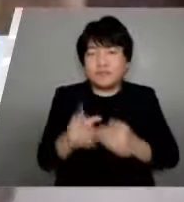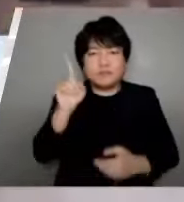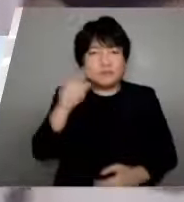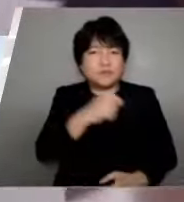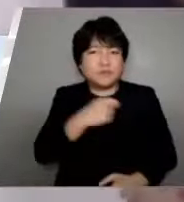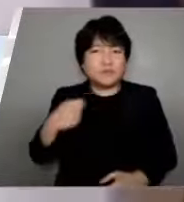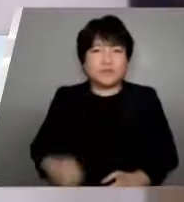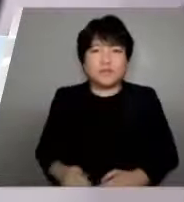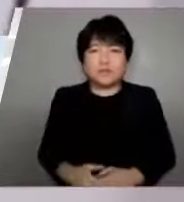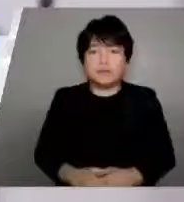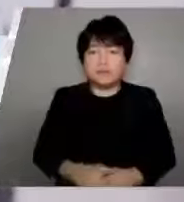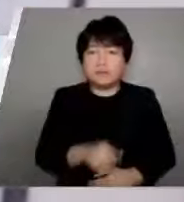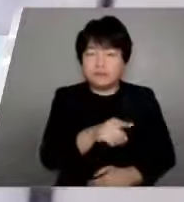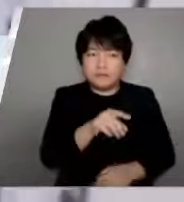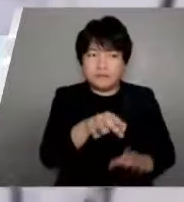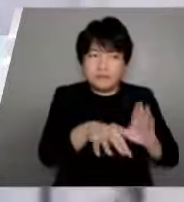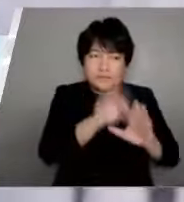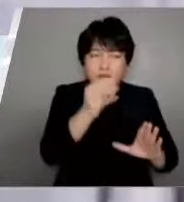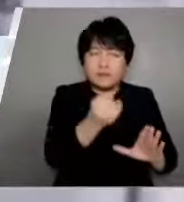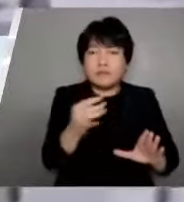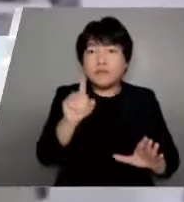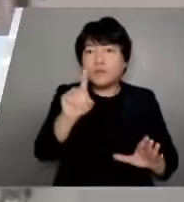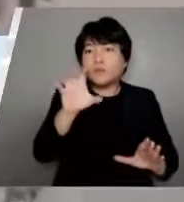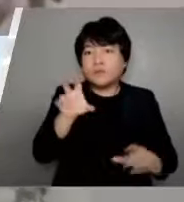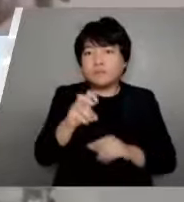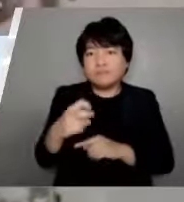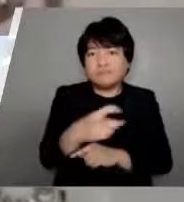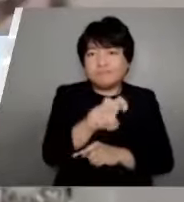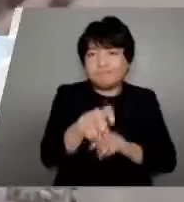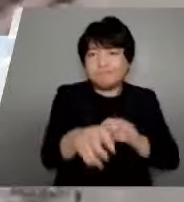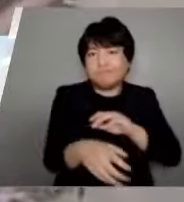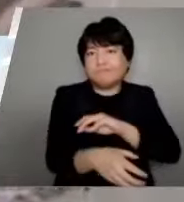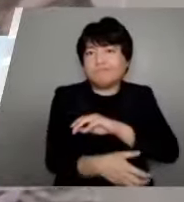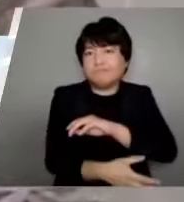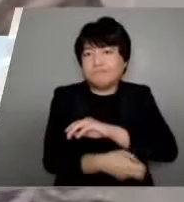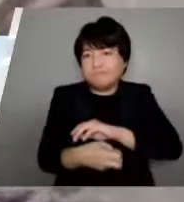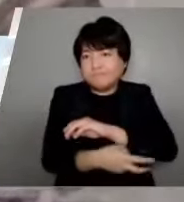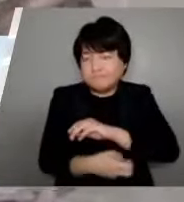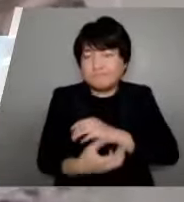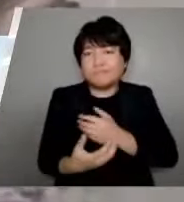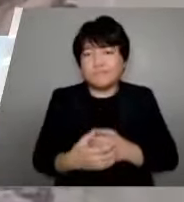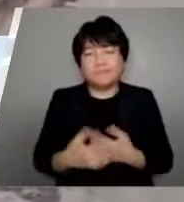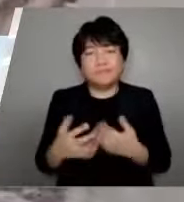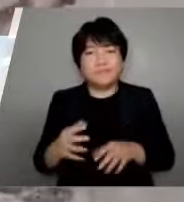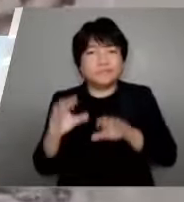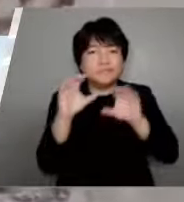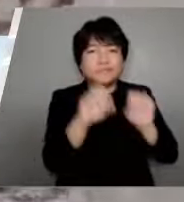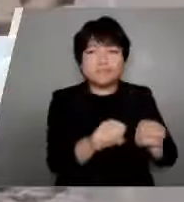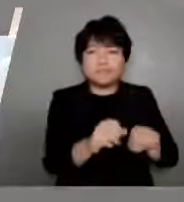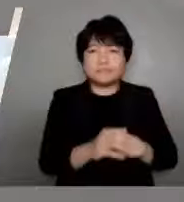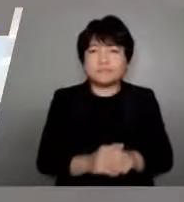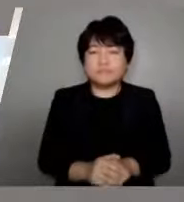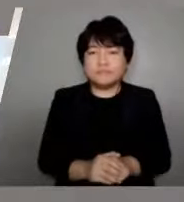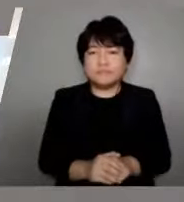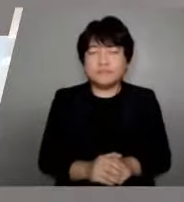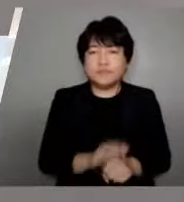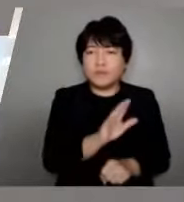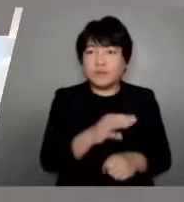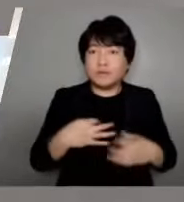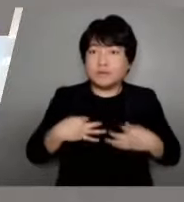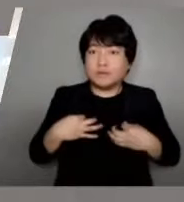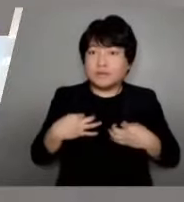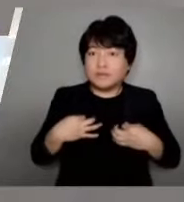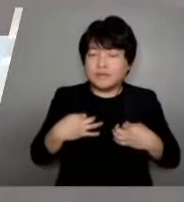ang lalaki sa Futian Port sa Shenzhen. Ayon sa China Customs, nakuha mula sa mabulsa ng damit ng lalaki ang